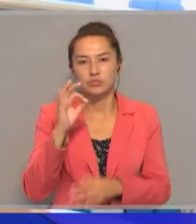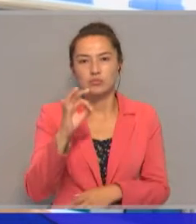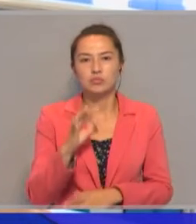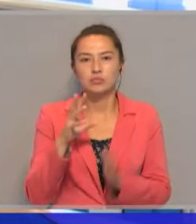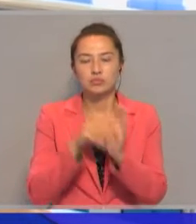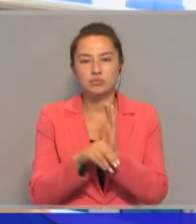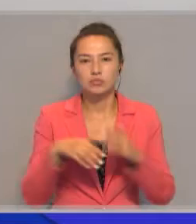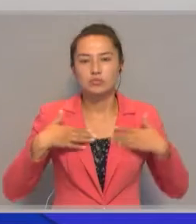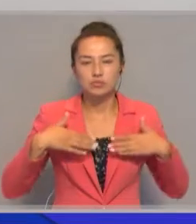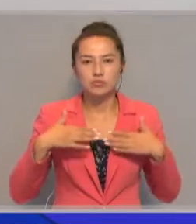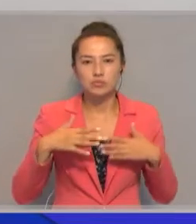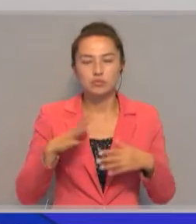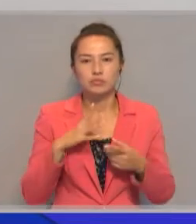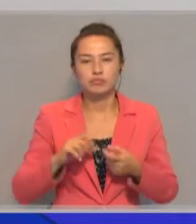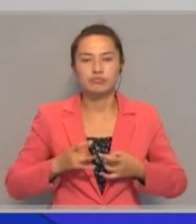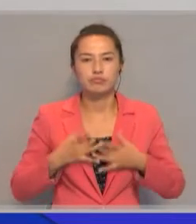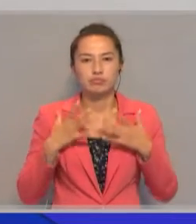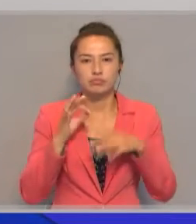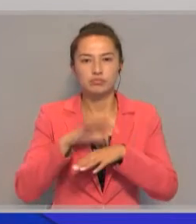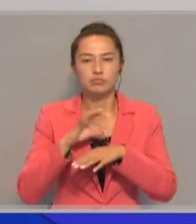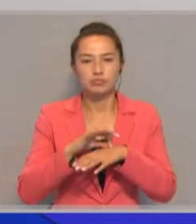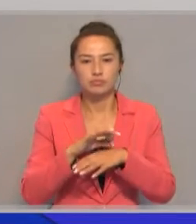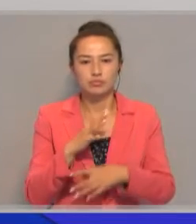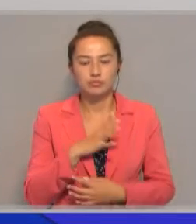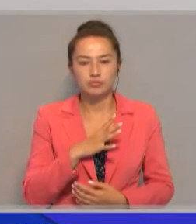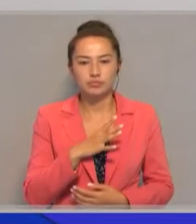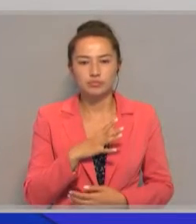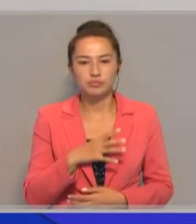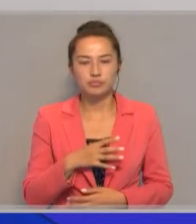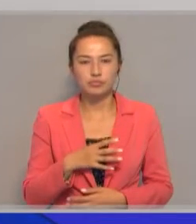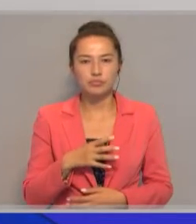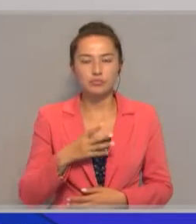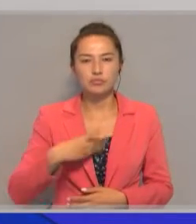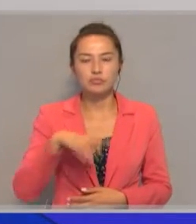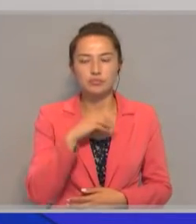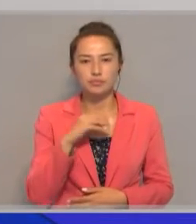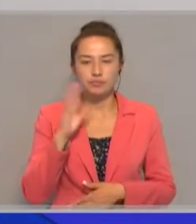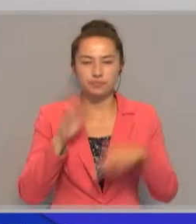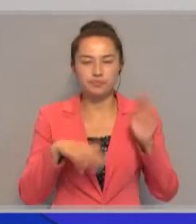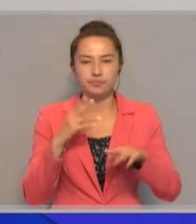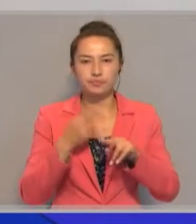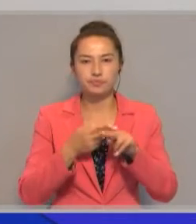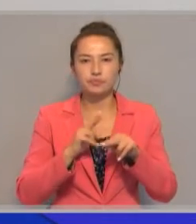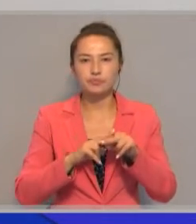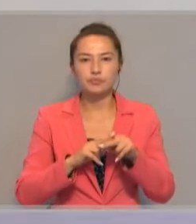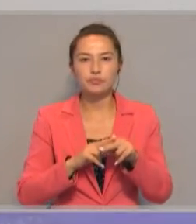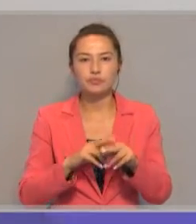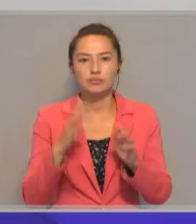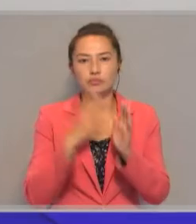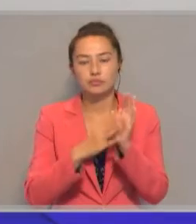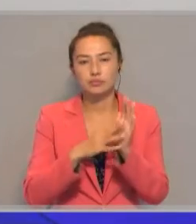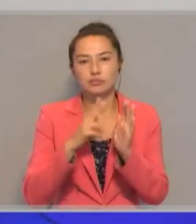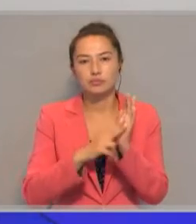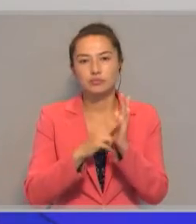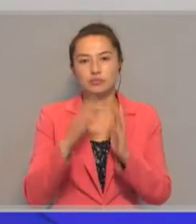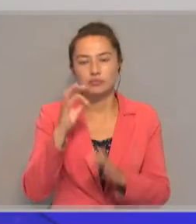емделіп, өкпелерін қабындырып алғандарында байқамай қалыпты. Біз дәрменсіздік танытып отырмыз. Өйткені